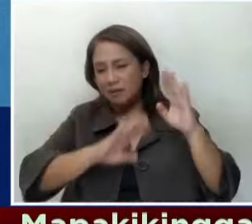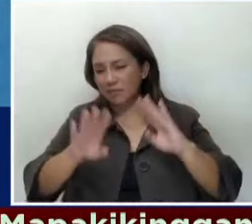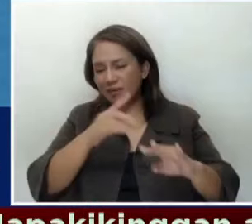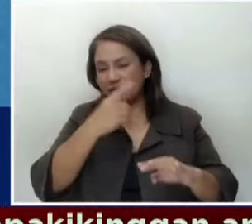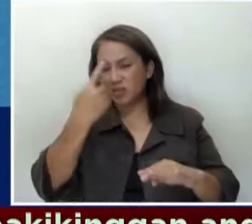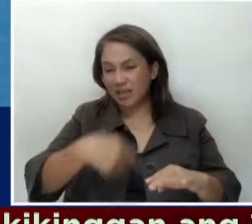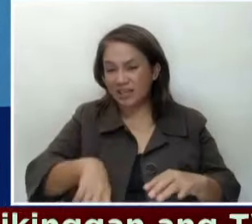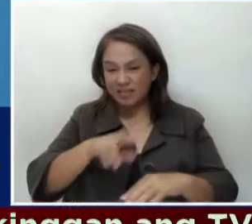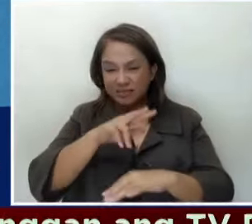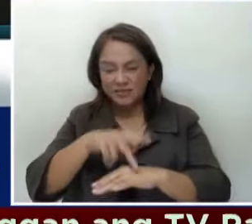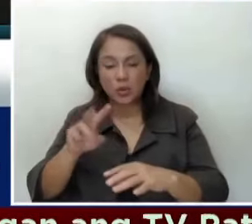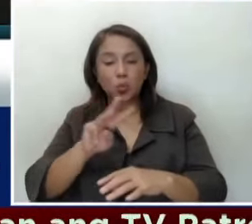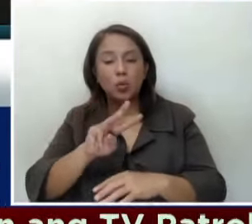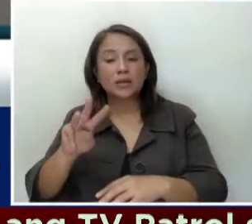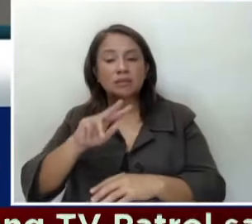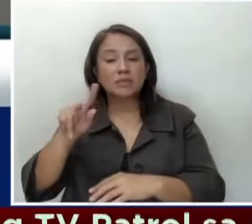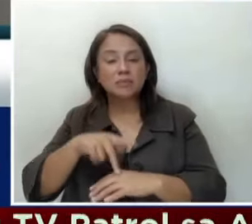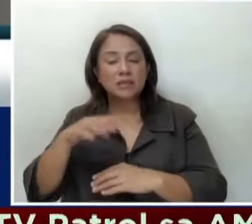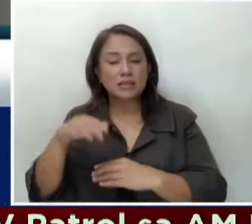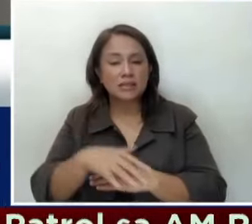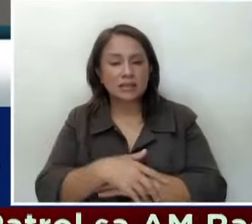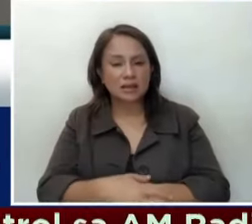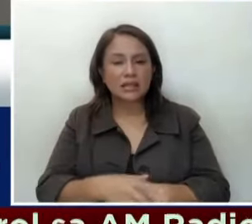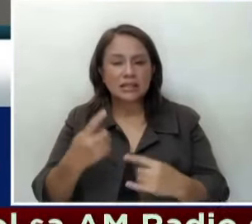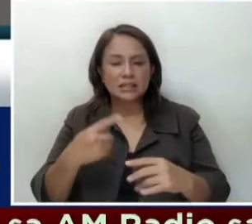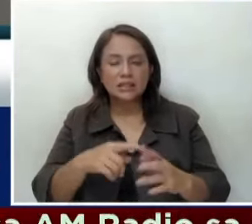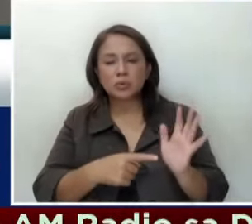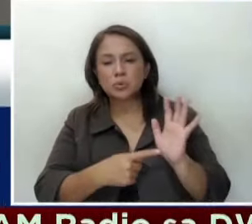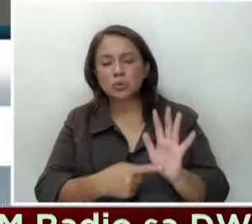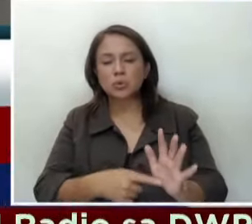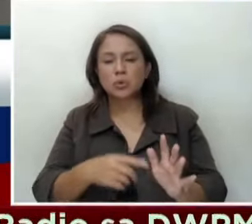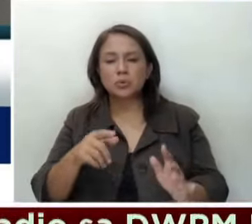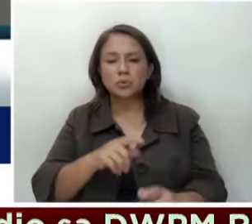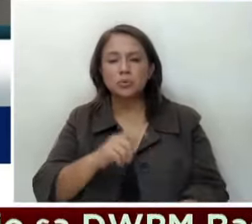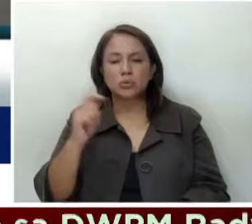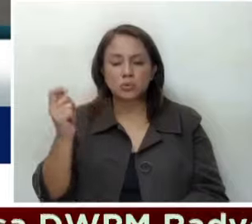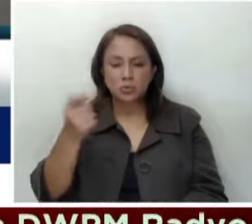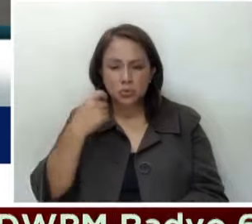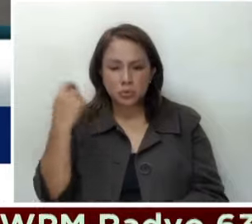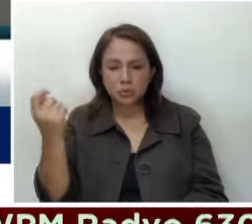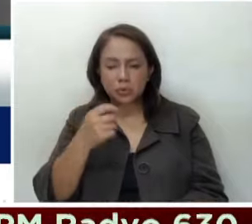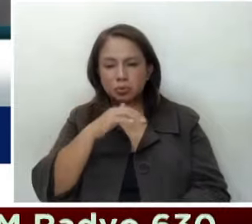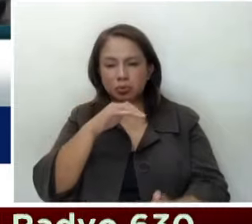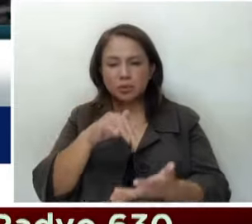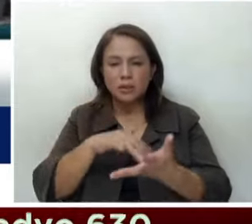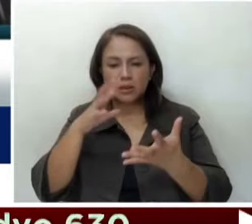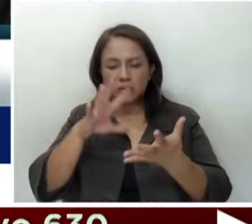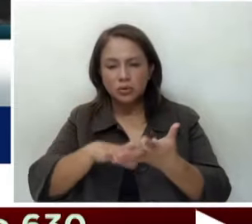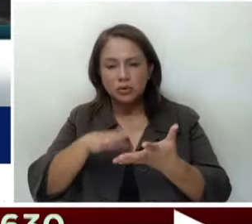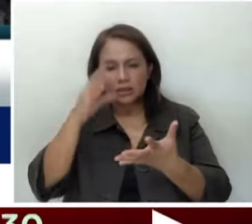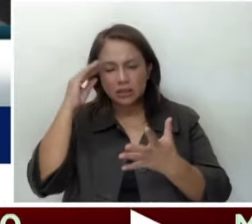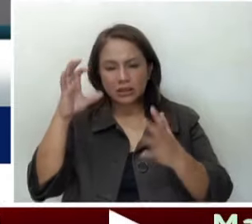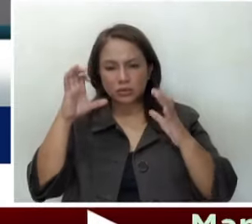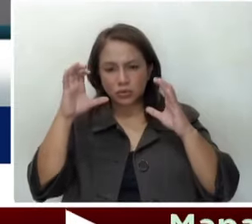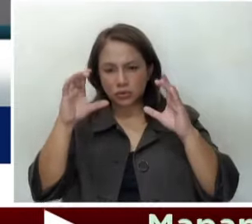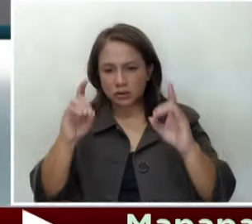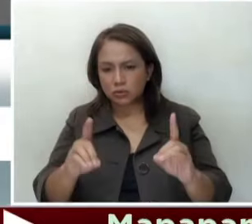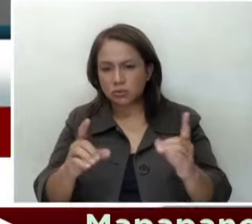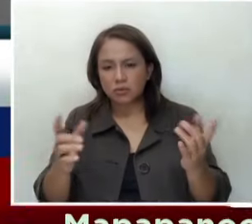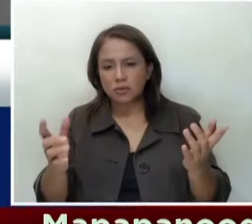China sa West Philippine Sea. They've been trying to project Tuguegarao as a center of learning and education. So